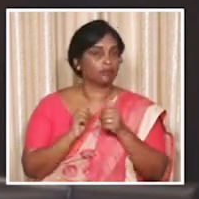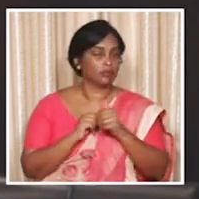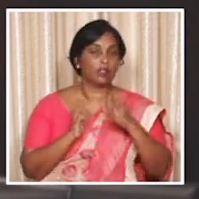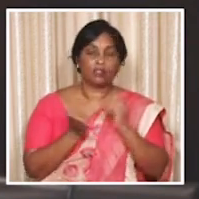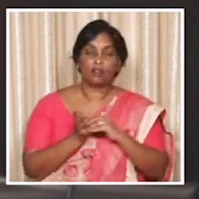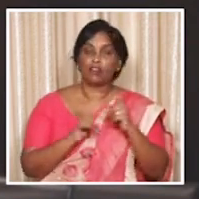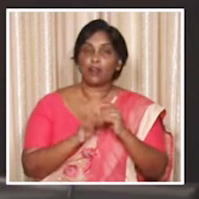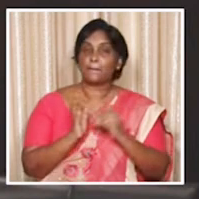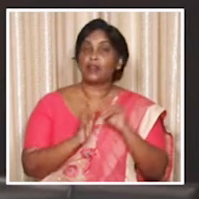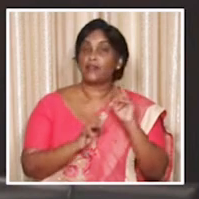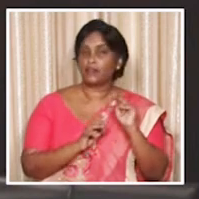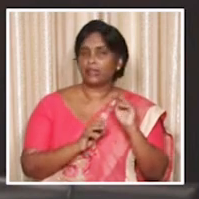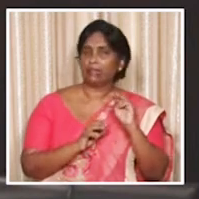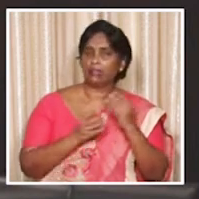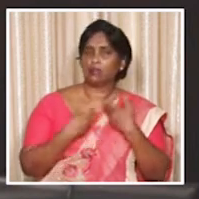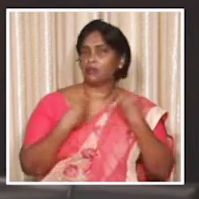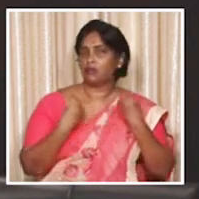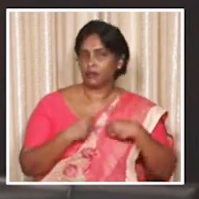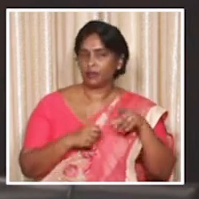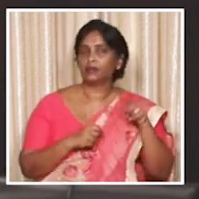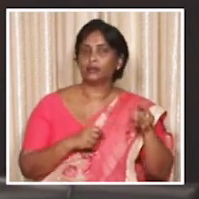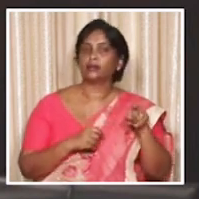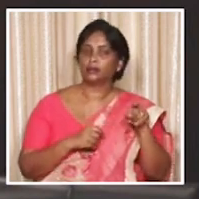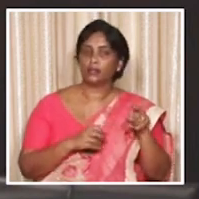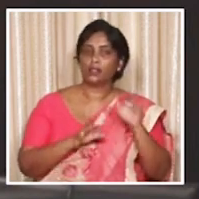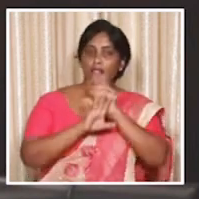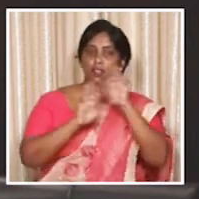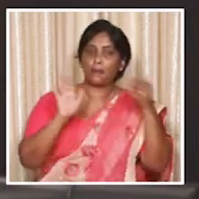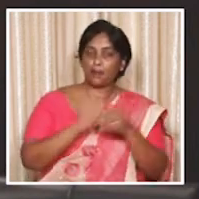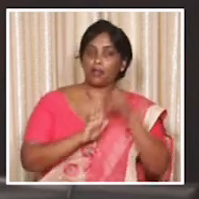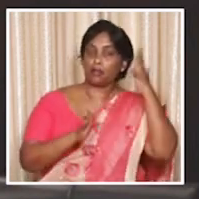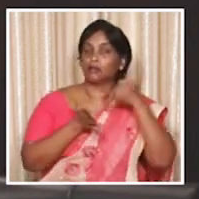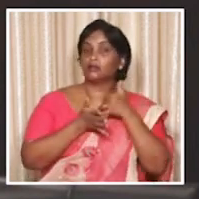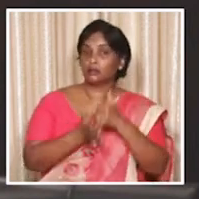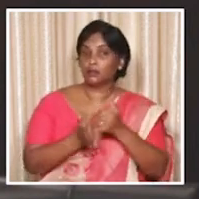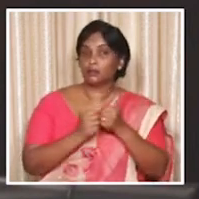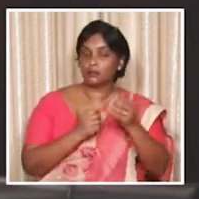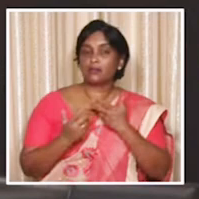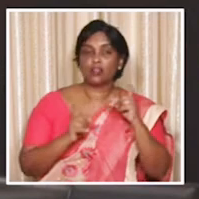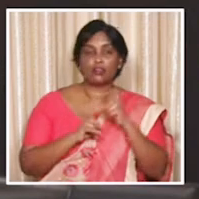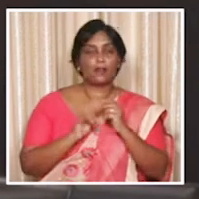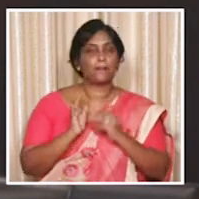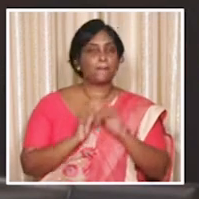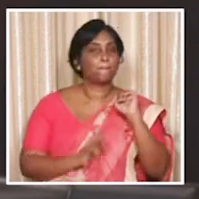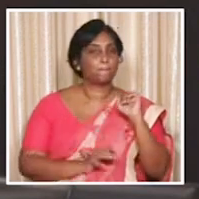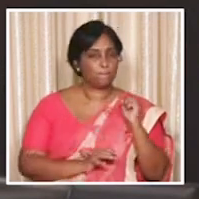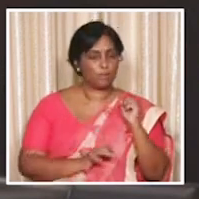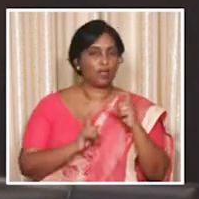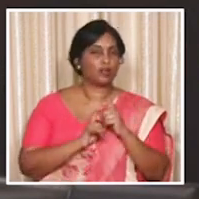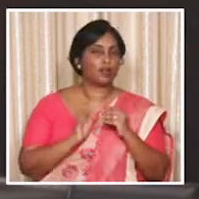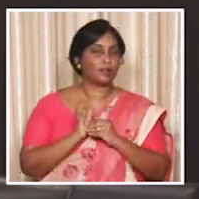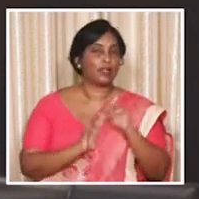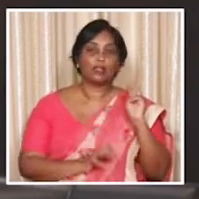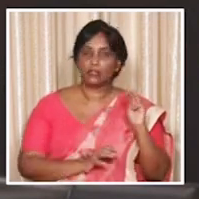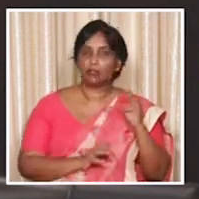ඩොලර් මිලියන 20ක ප්‍රමාණ 30ක ප්‍රමාණයක් අහිමි වෙලා තියෙනවා කියන එක. ඒ කියන්නේ 19 15 ලෝක කුසලානේ පවත්වන්න බැරි වෙච්ච එකෙන් ඩොලර් මිලියන 50කුත් ඩොලර් මිලියන